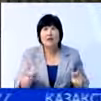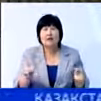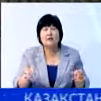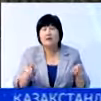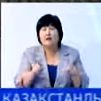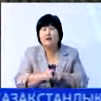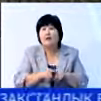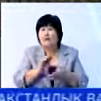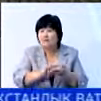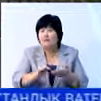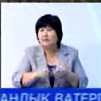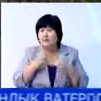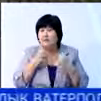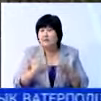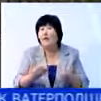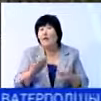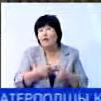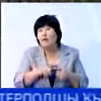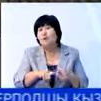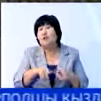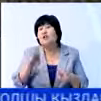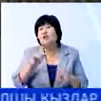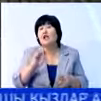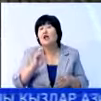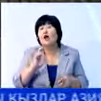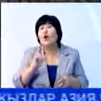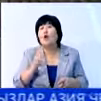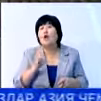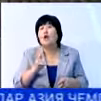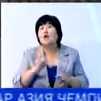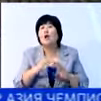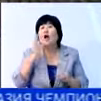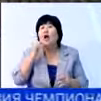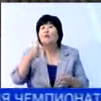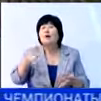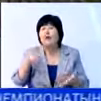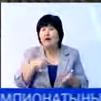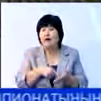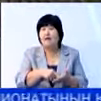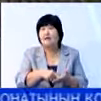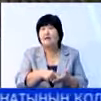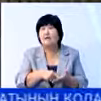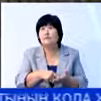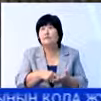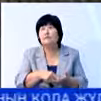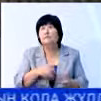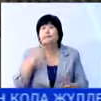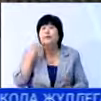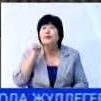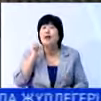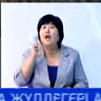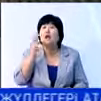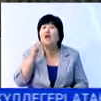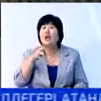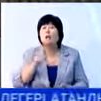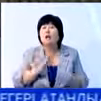айнымаған ақын. Бірден өсі Жаңғырған ауданынан Алматы қаласындағы Алматы ақшамы редакциясында